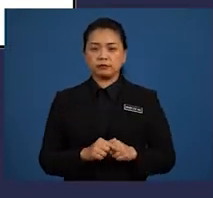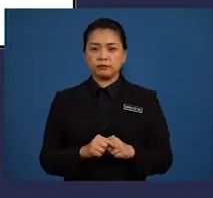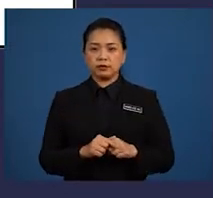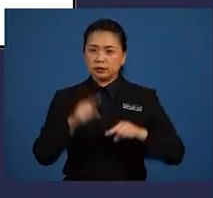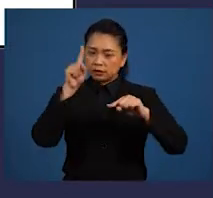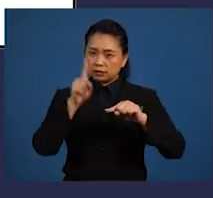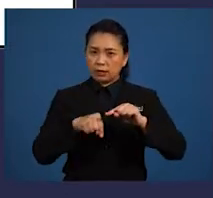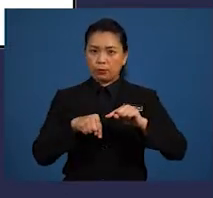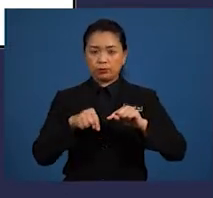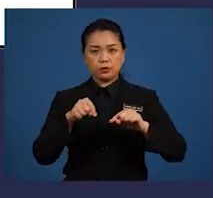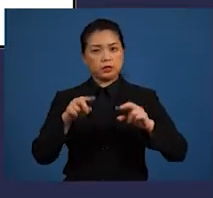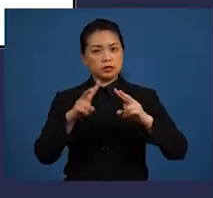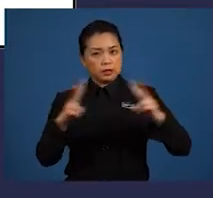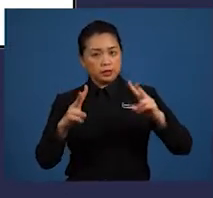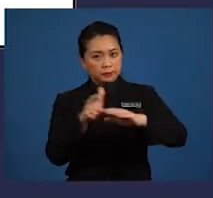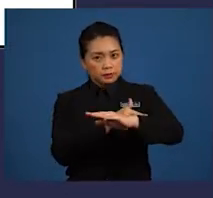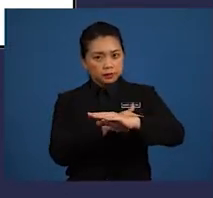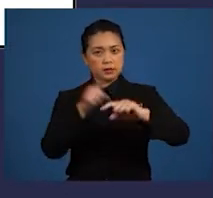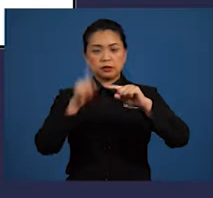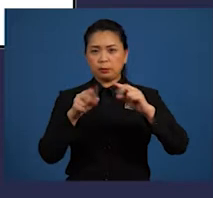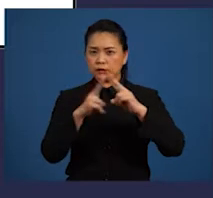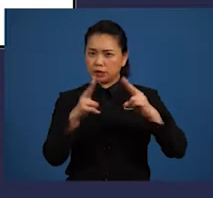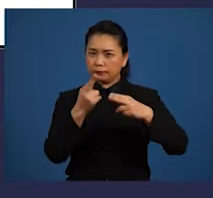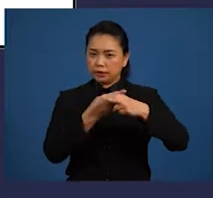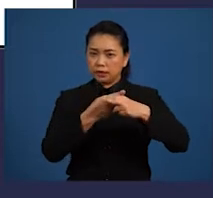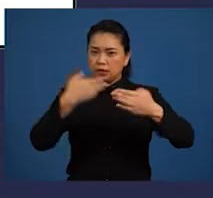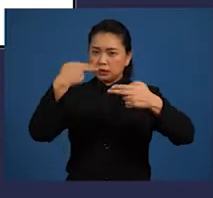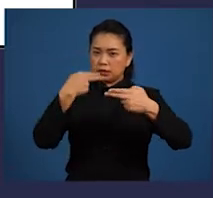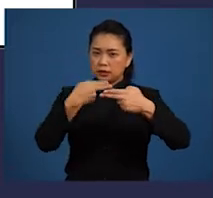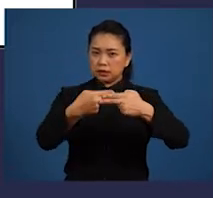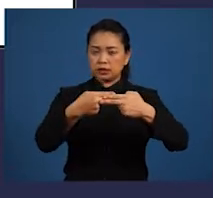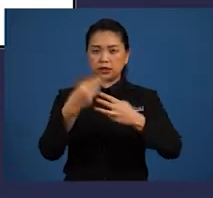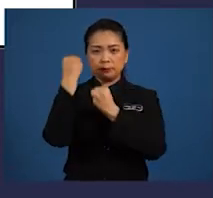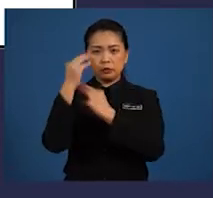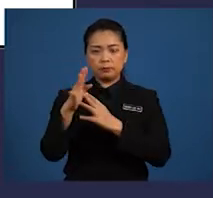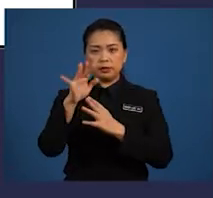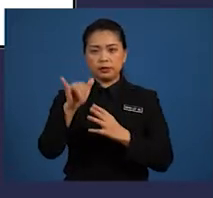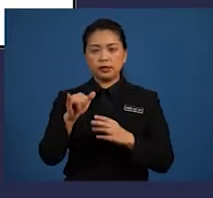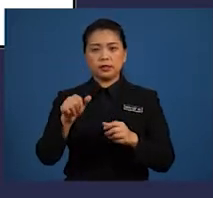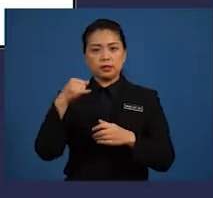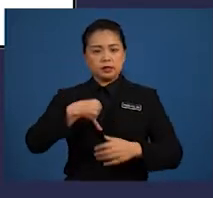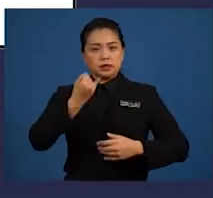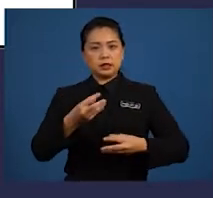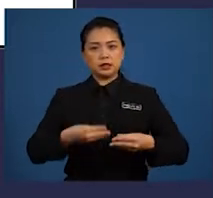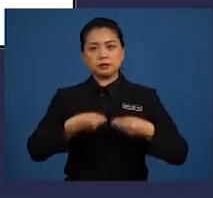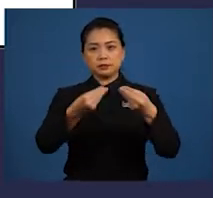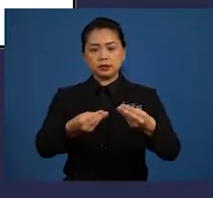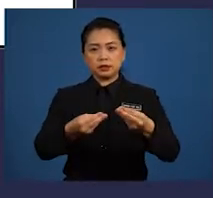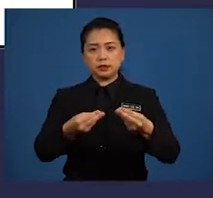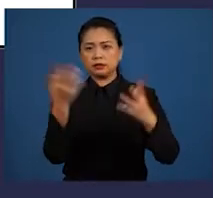tidak terlalu panjang atau pendek sehingga Maklumat dalam teks sastra yang ingin disampaikan